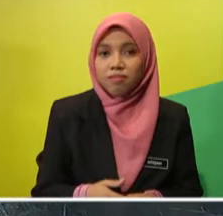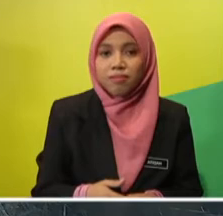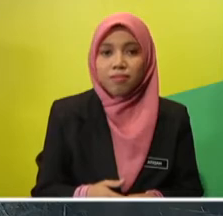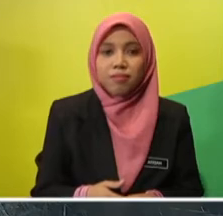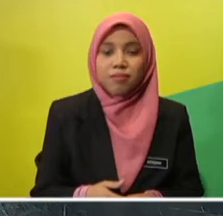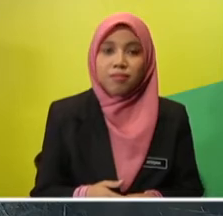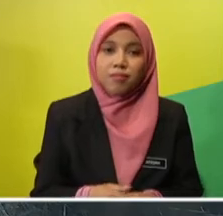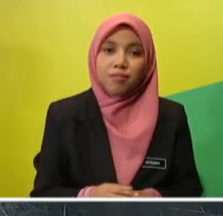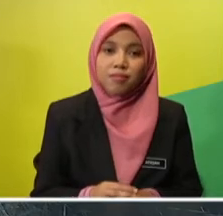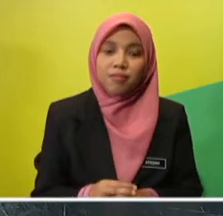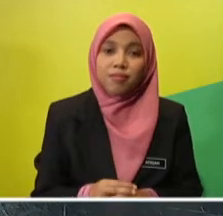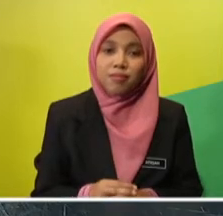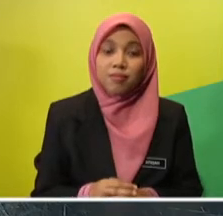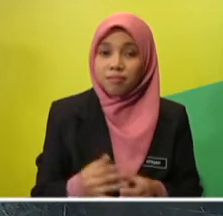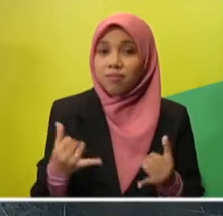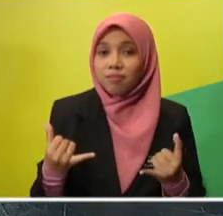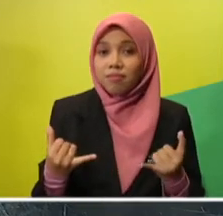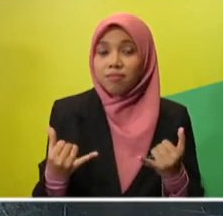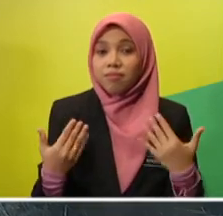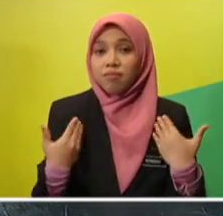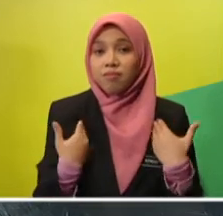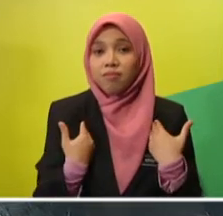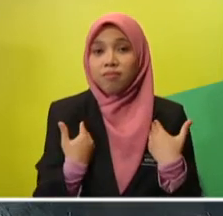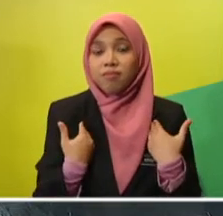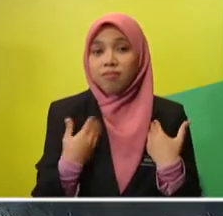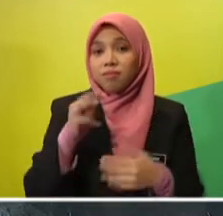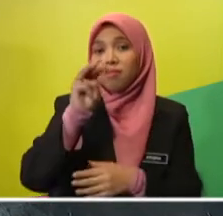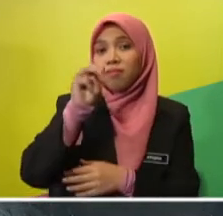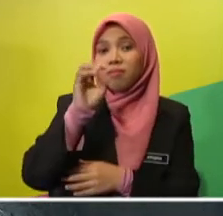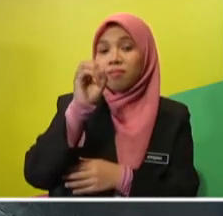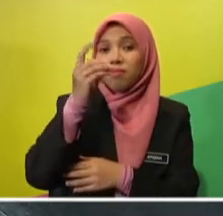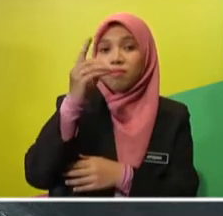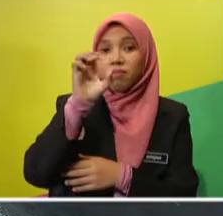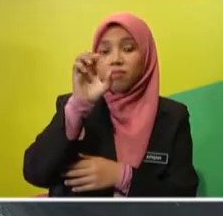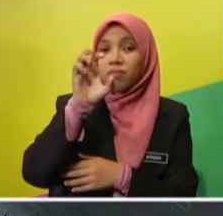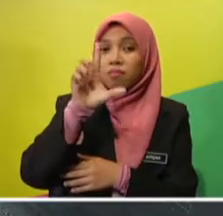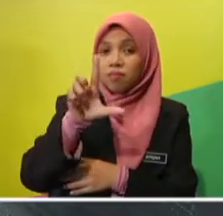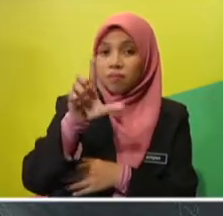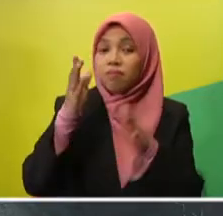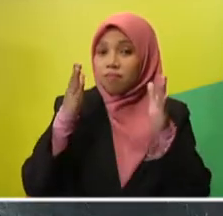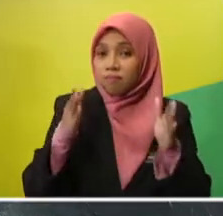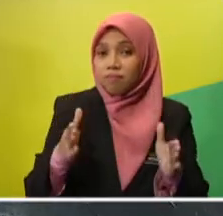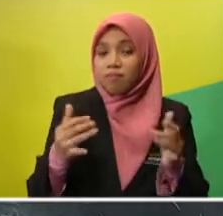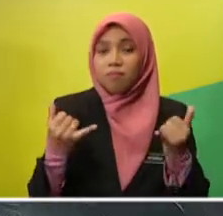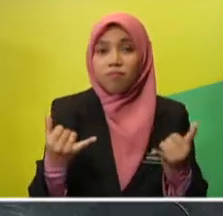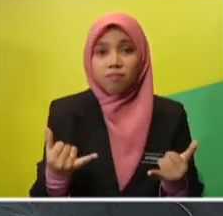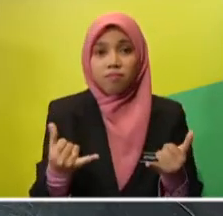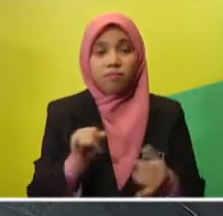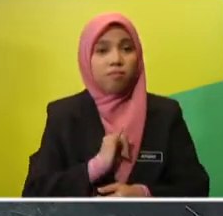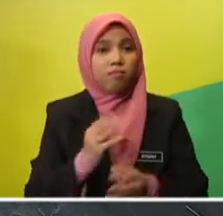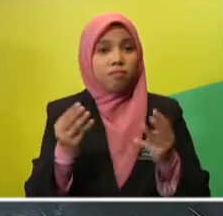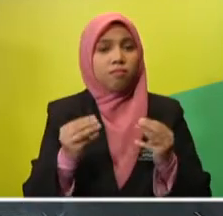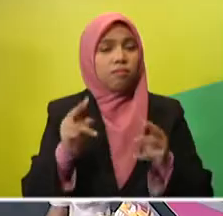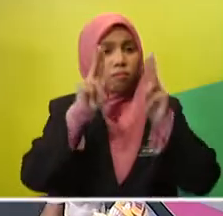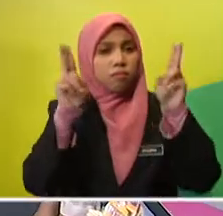Ini klien saya, cikgu. Sekarang ni ada model orang di kat sini. Saya nak uji Karina untuk teknik